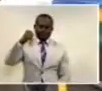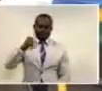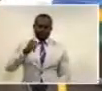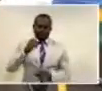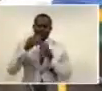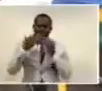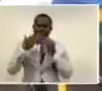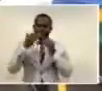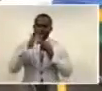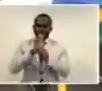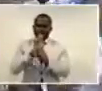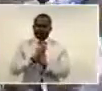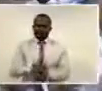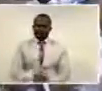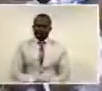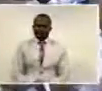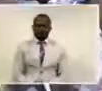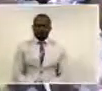murakoze cyane.